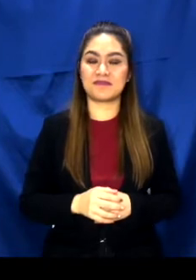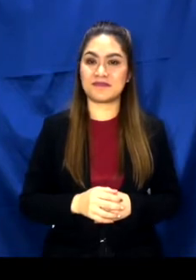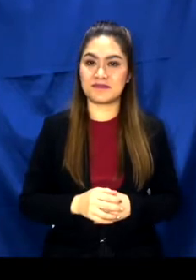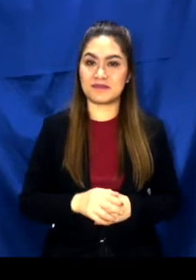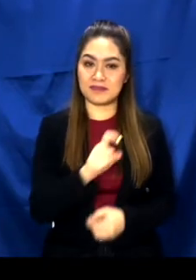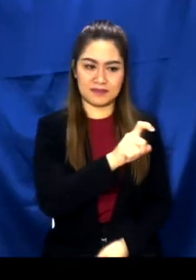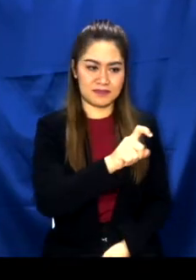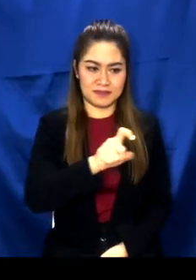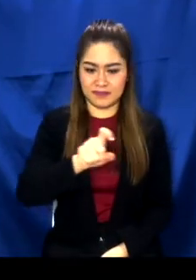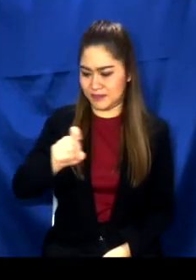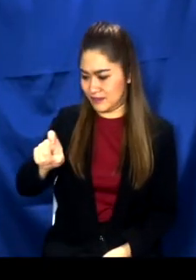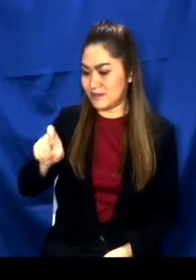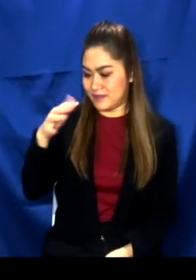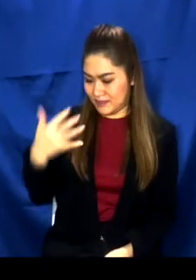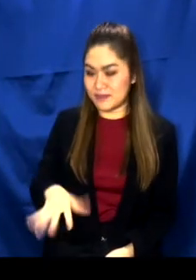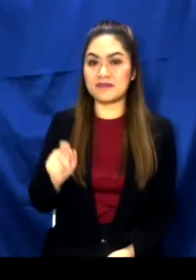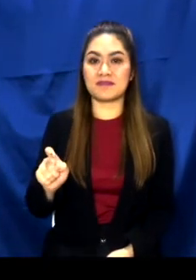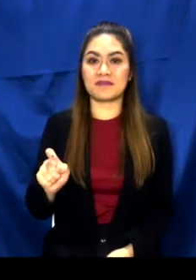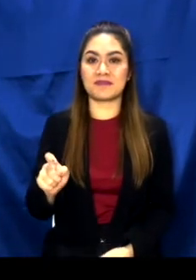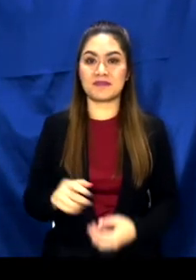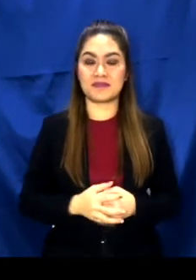พอจับลากมาปุ๊บ